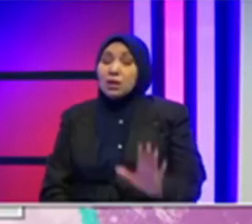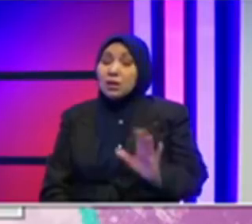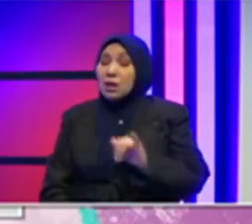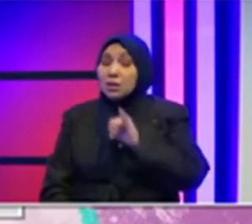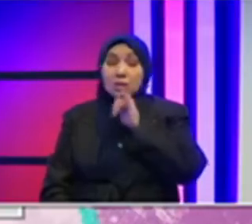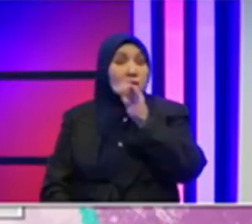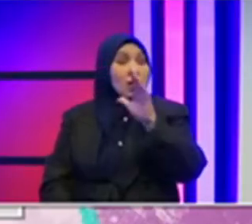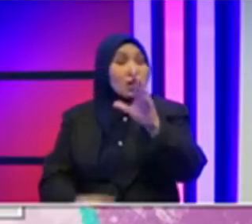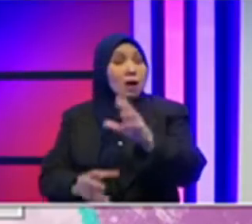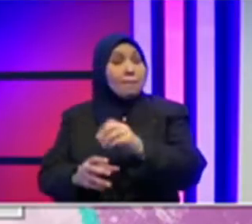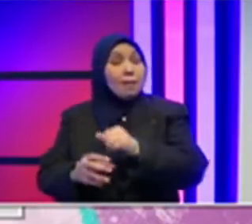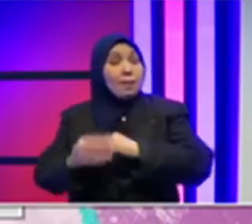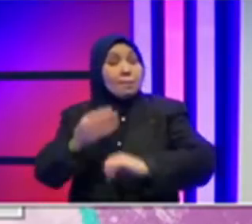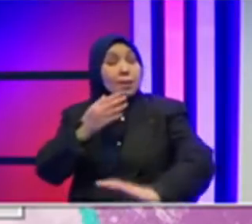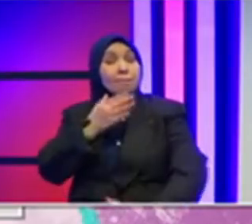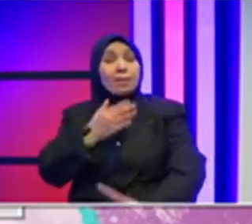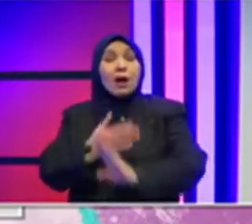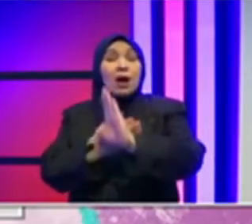Dhalika huwa